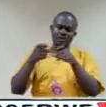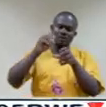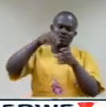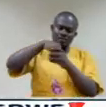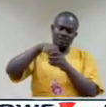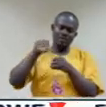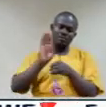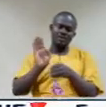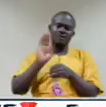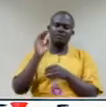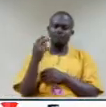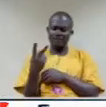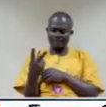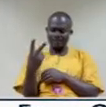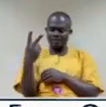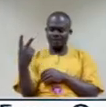miliyari zigera kuri